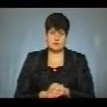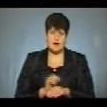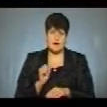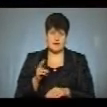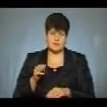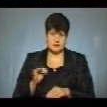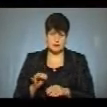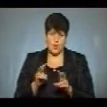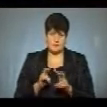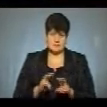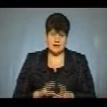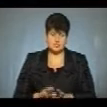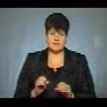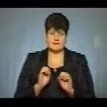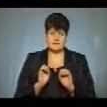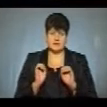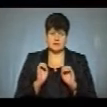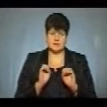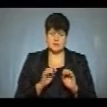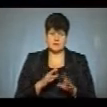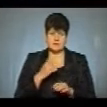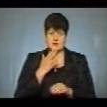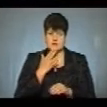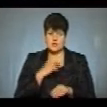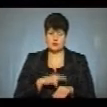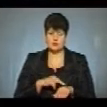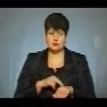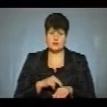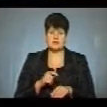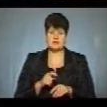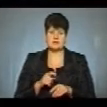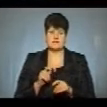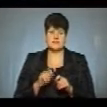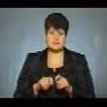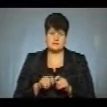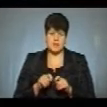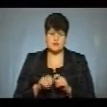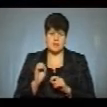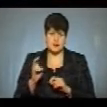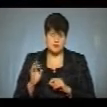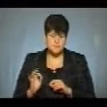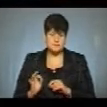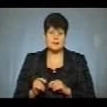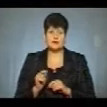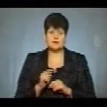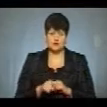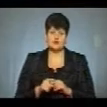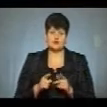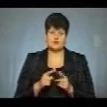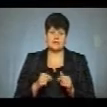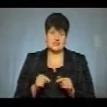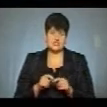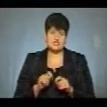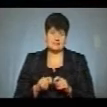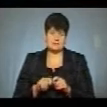актами обстеження і передаємо як і в Національну поліцію, так і в екоінспекцію для того, щоб дільничі інспектора,